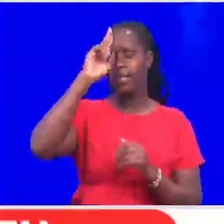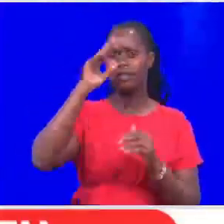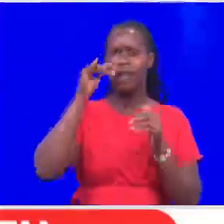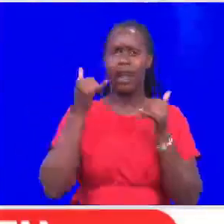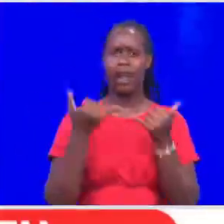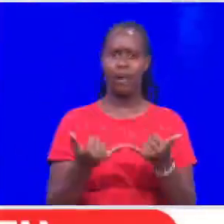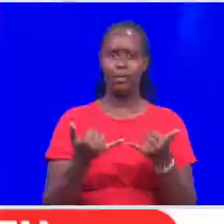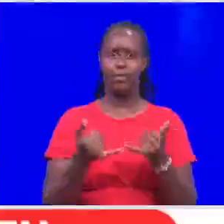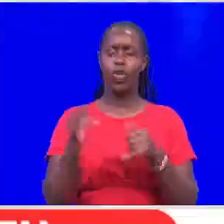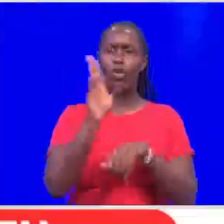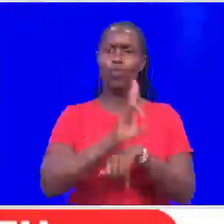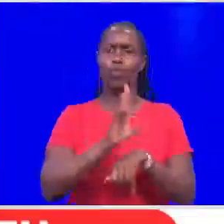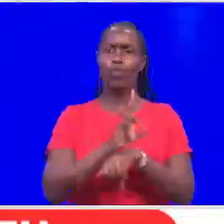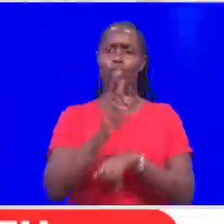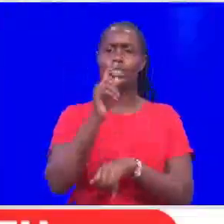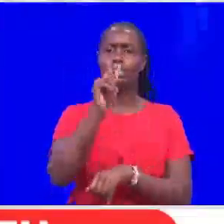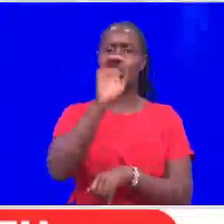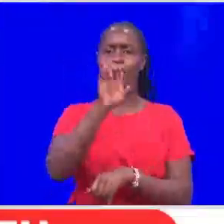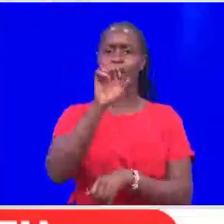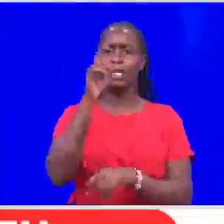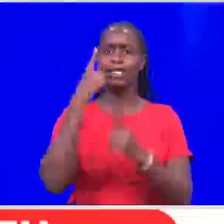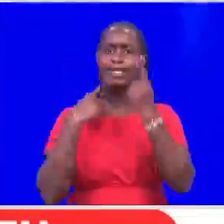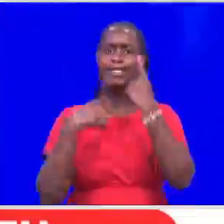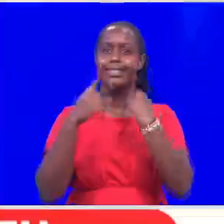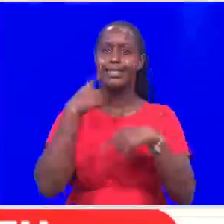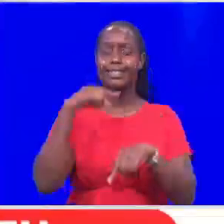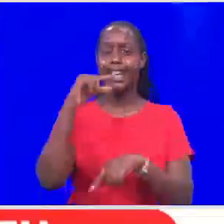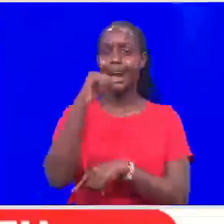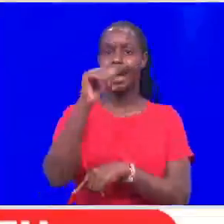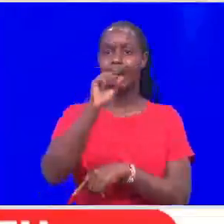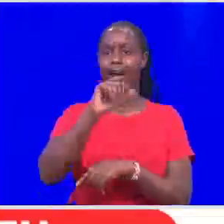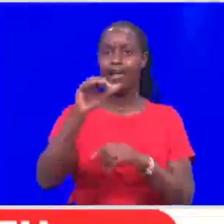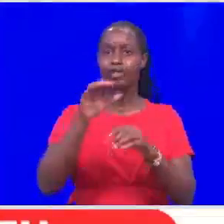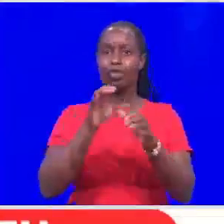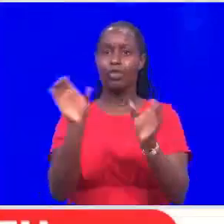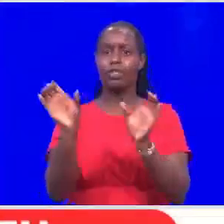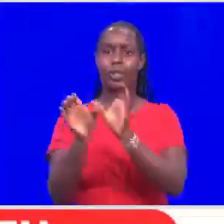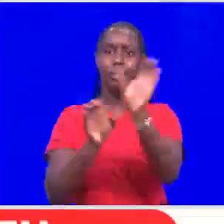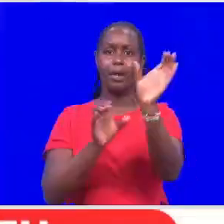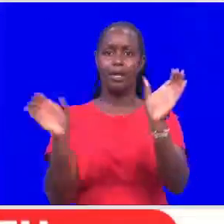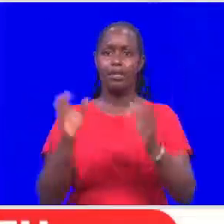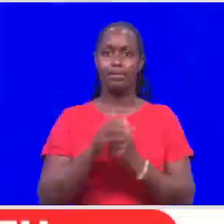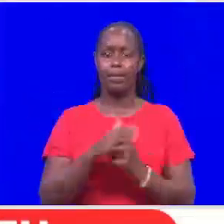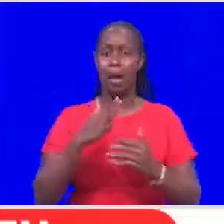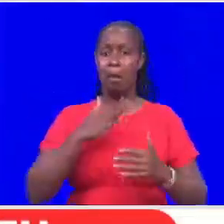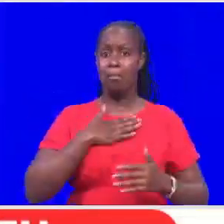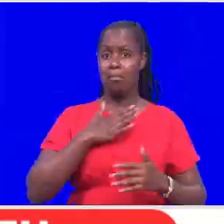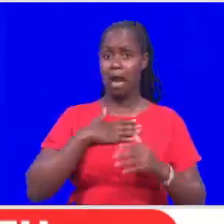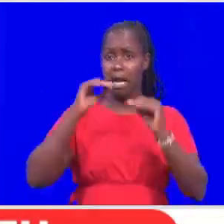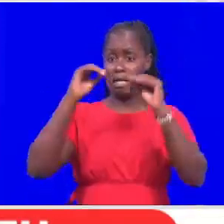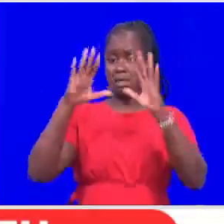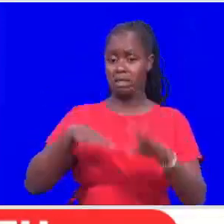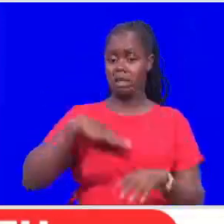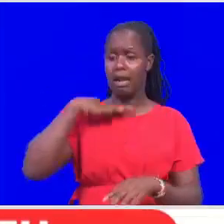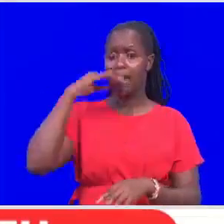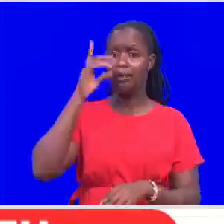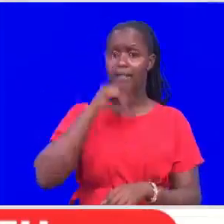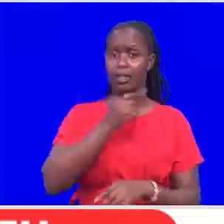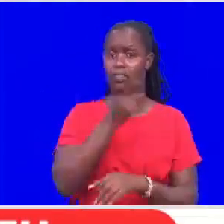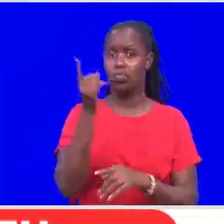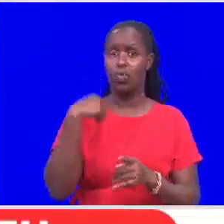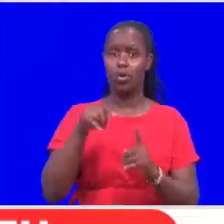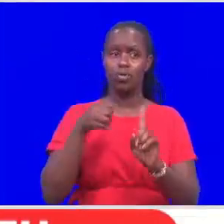wakilazimika kutumia vitoa machozi kuwatawanya waandamanaji hawa. Mwalimu wangu amekufa na nyinyi mnanirushia tear gas.